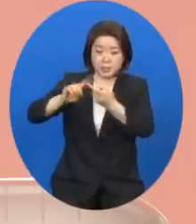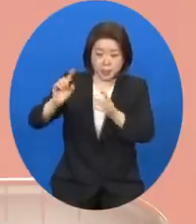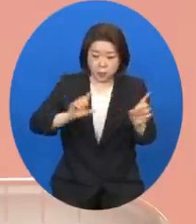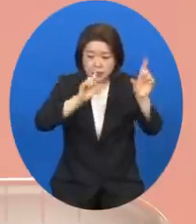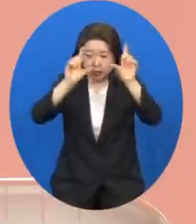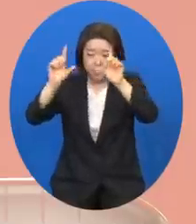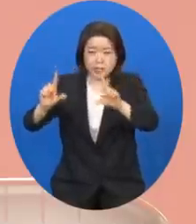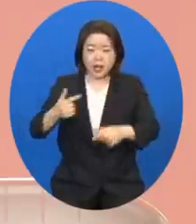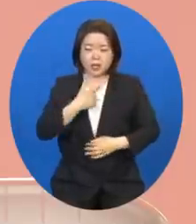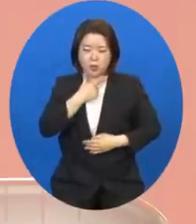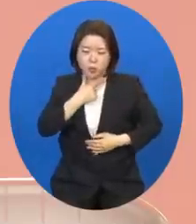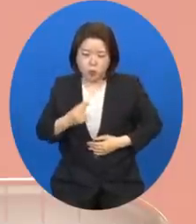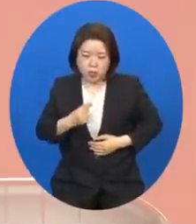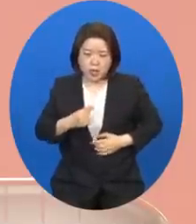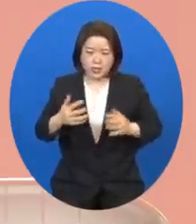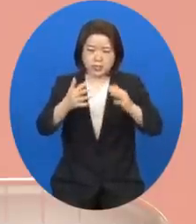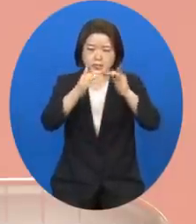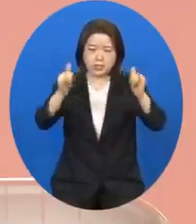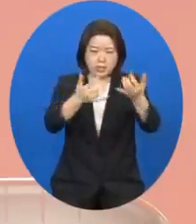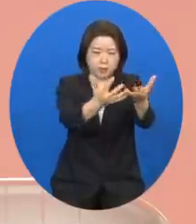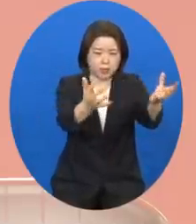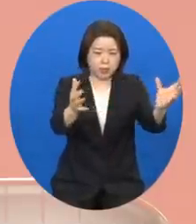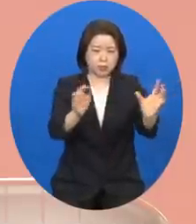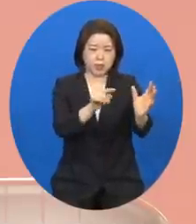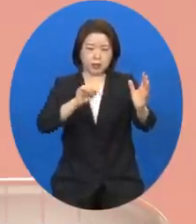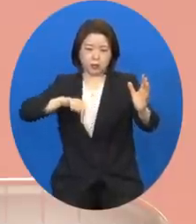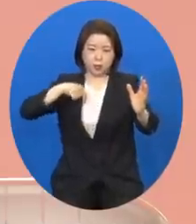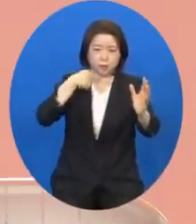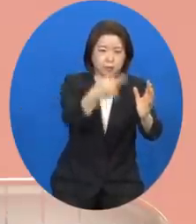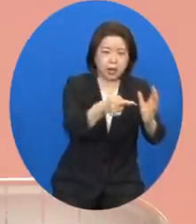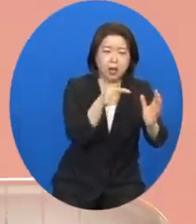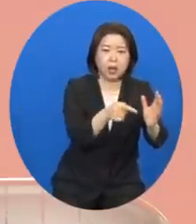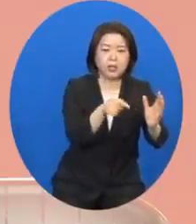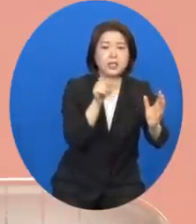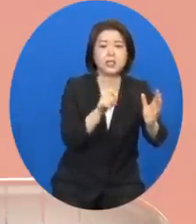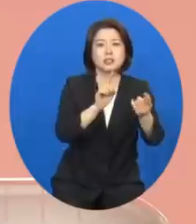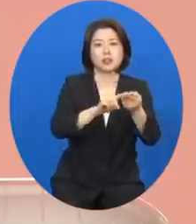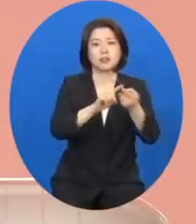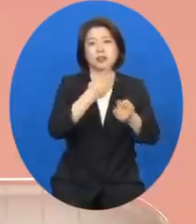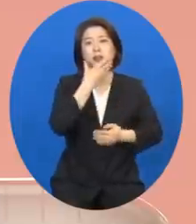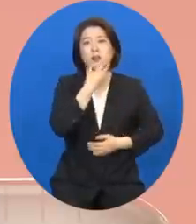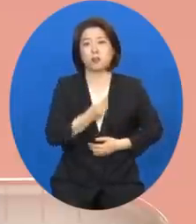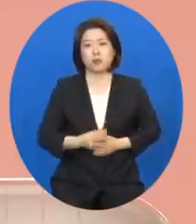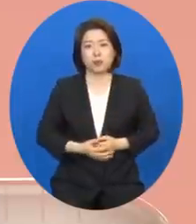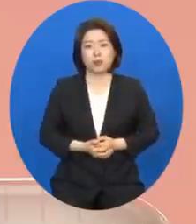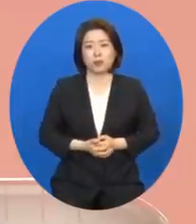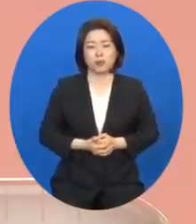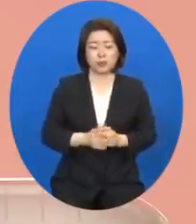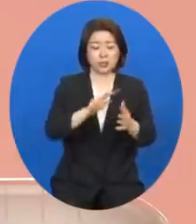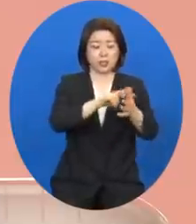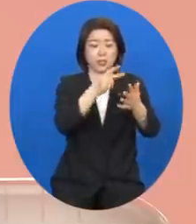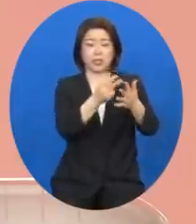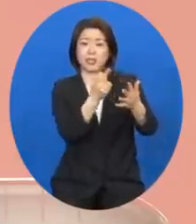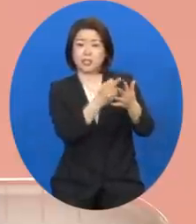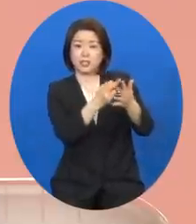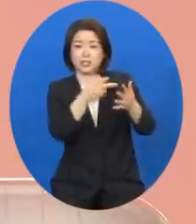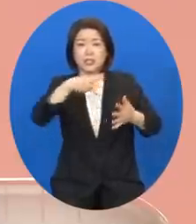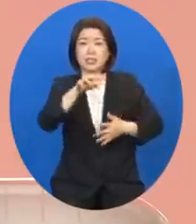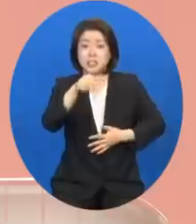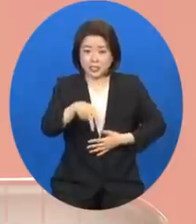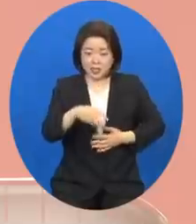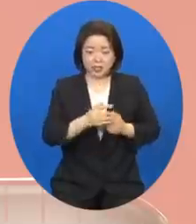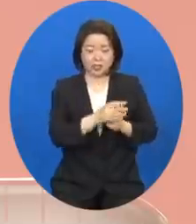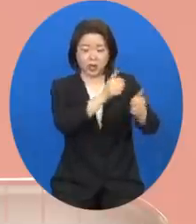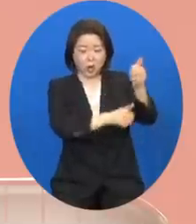하는 사람들의 반열에 있다는 것 자체가 복이라는 거예요. 그 셋의 후손들의 그